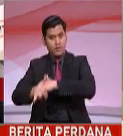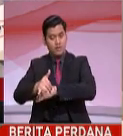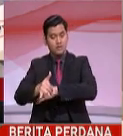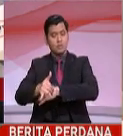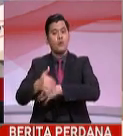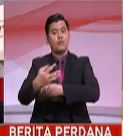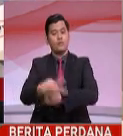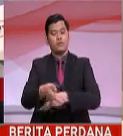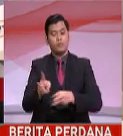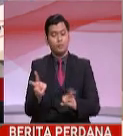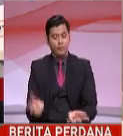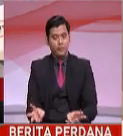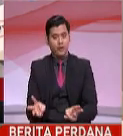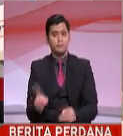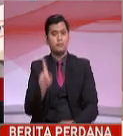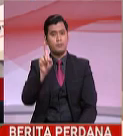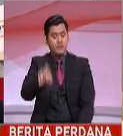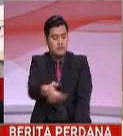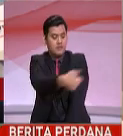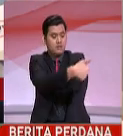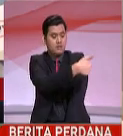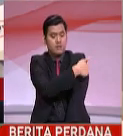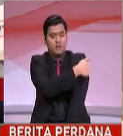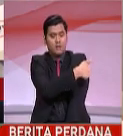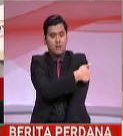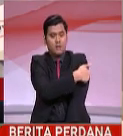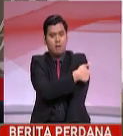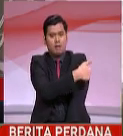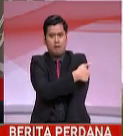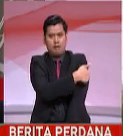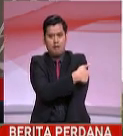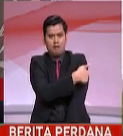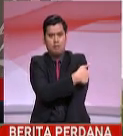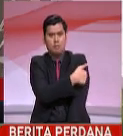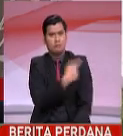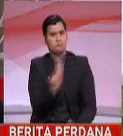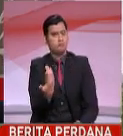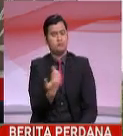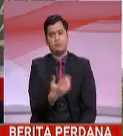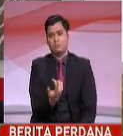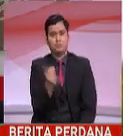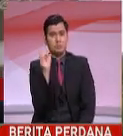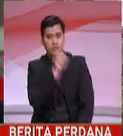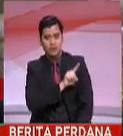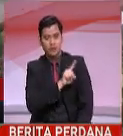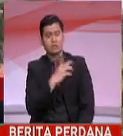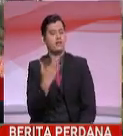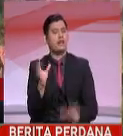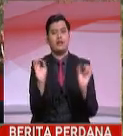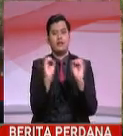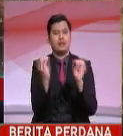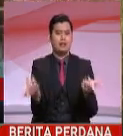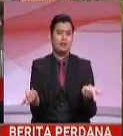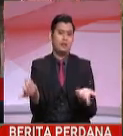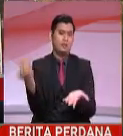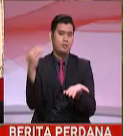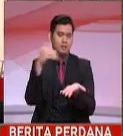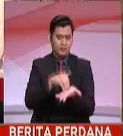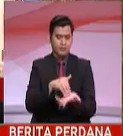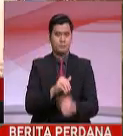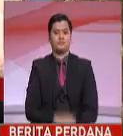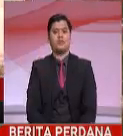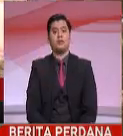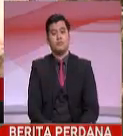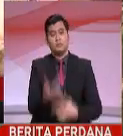injection menggunakan apa ni, pada zaman dulu jarumnya besar. Meski pesakit atau bekas pesakit kusta